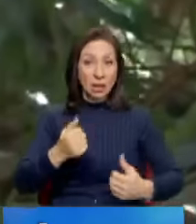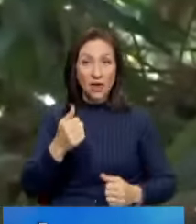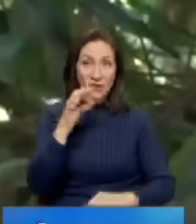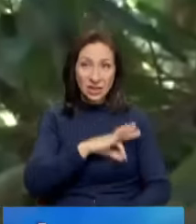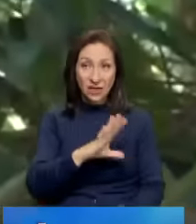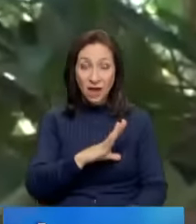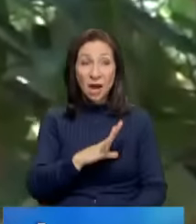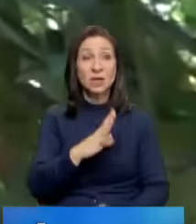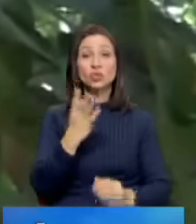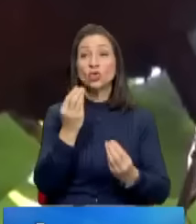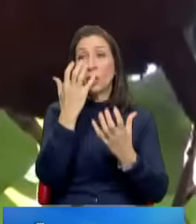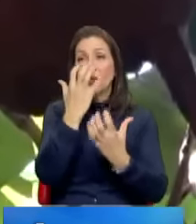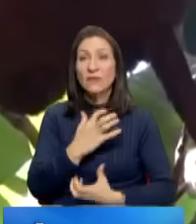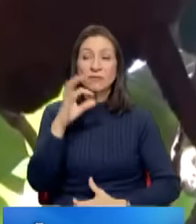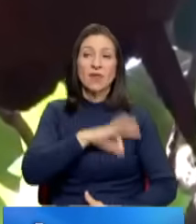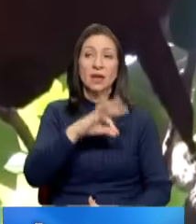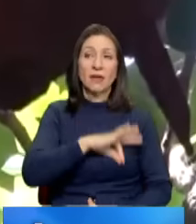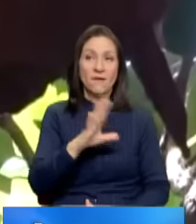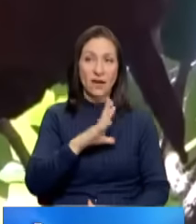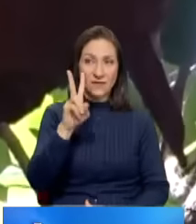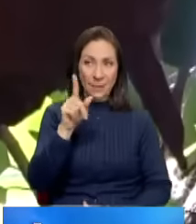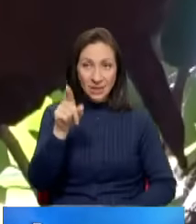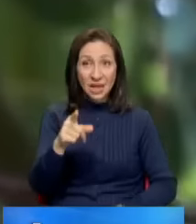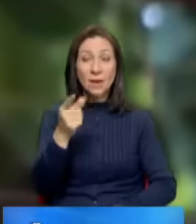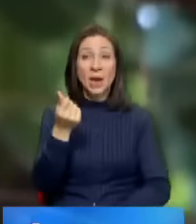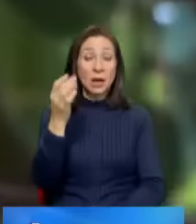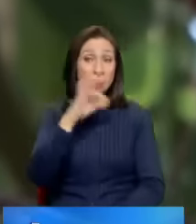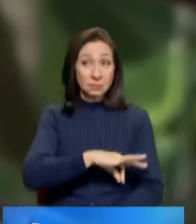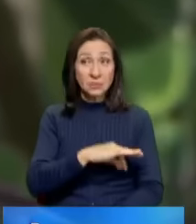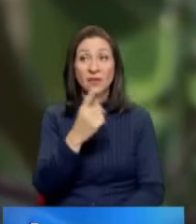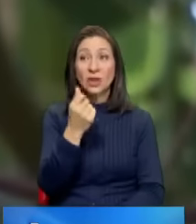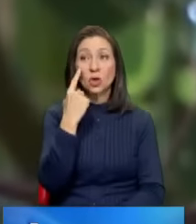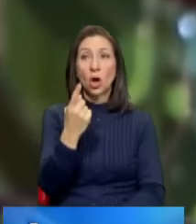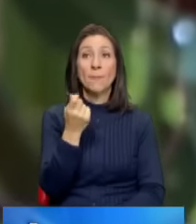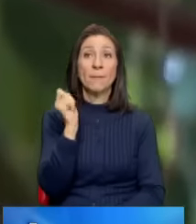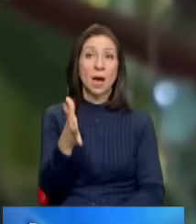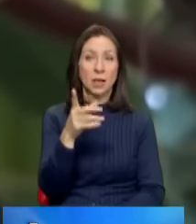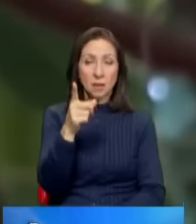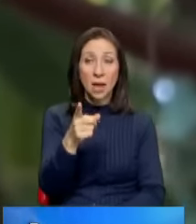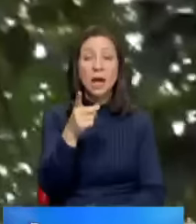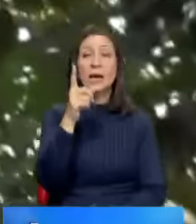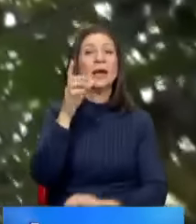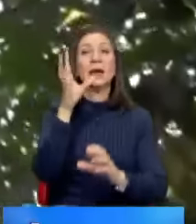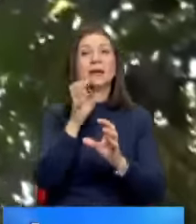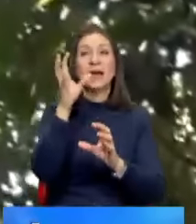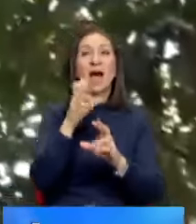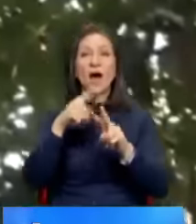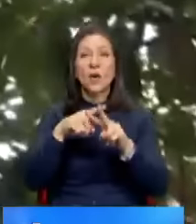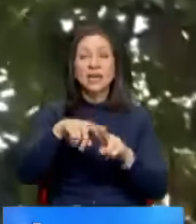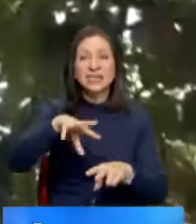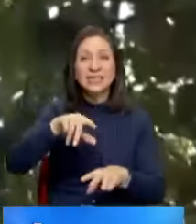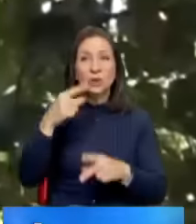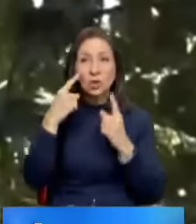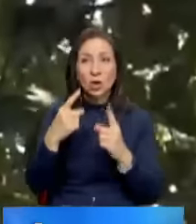faydalı. Antioksidanlar açısından da zengin. Kazancı yüksek, fiyatı da ona göre cep yakıyor. Üreticiler avokado